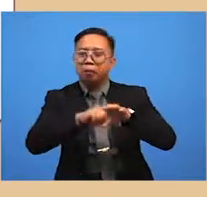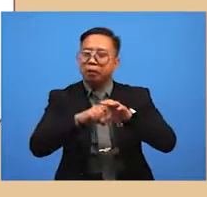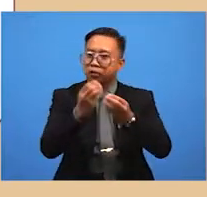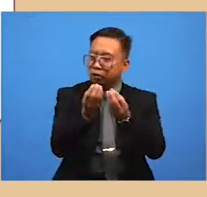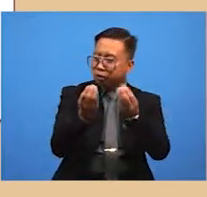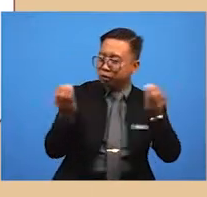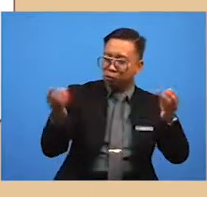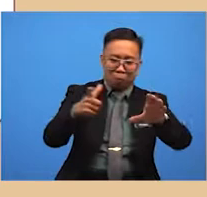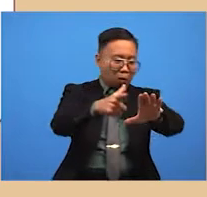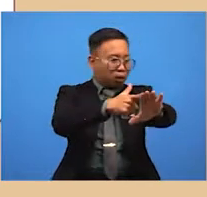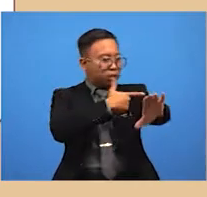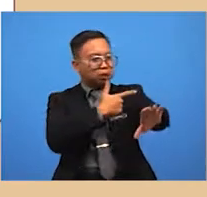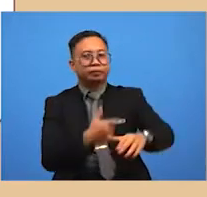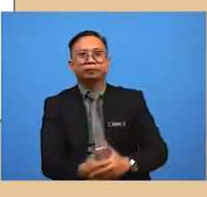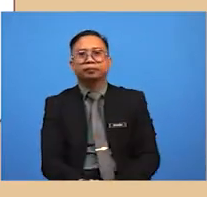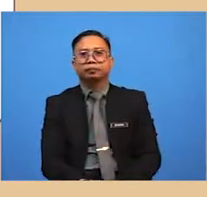debunga memanjang?